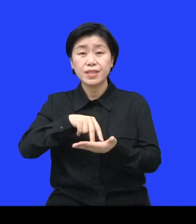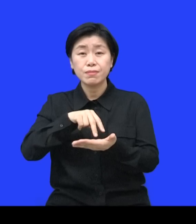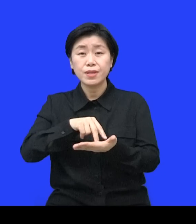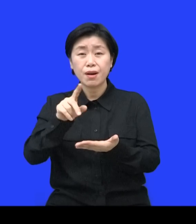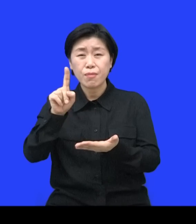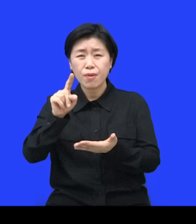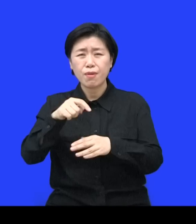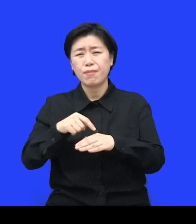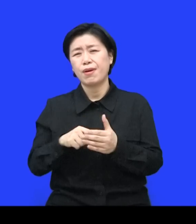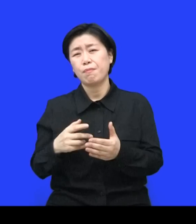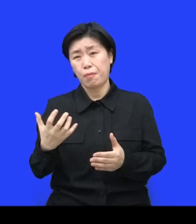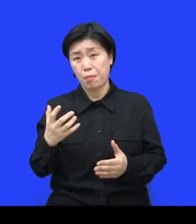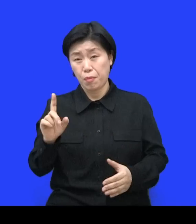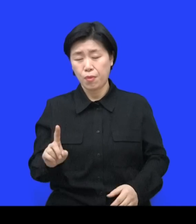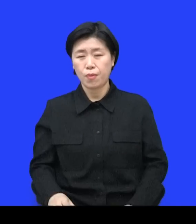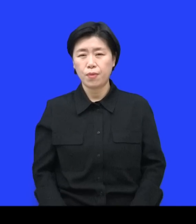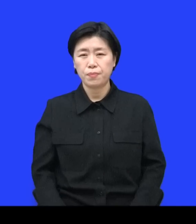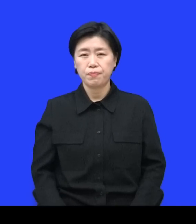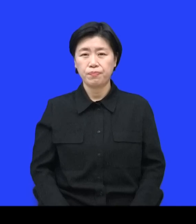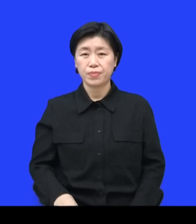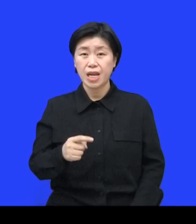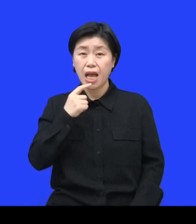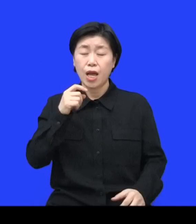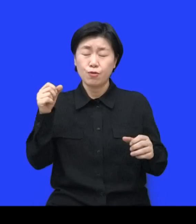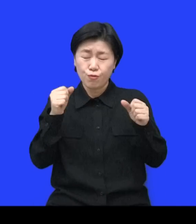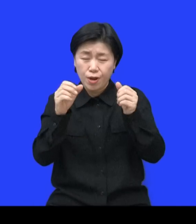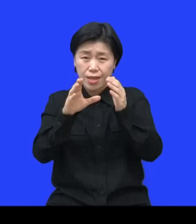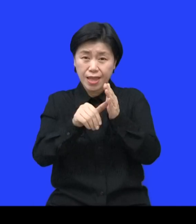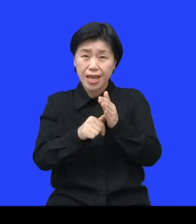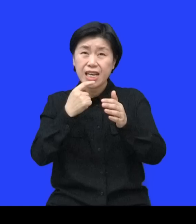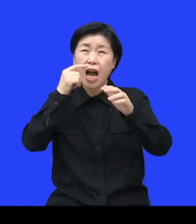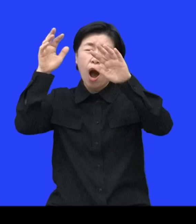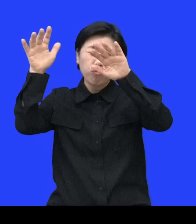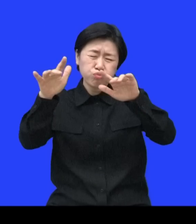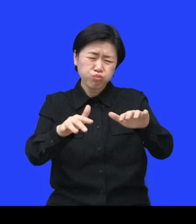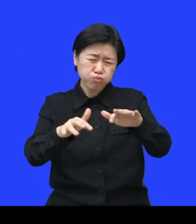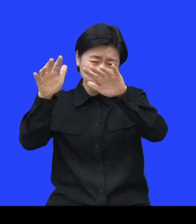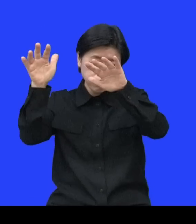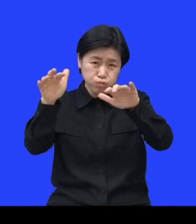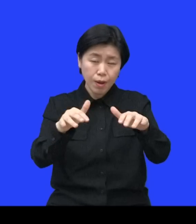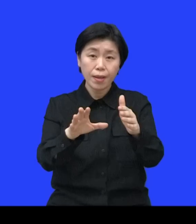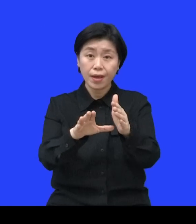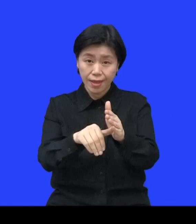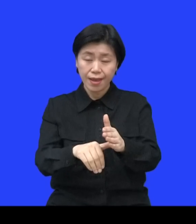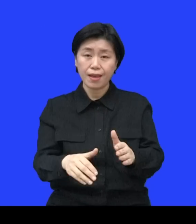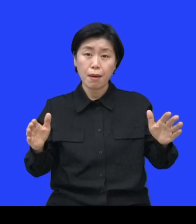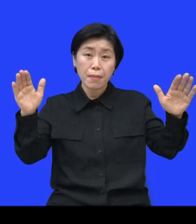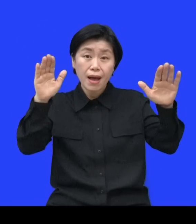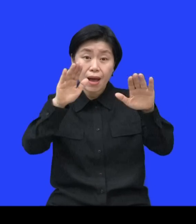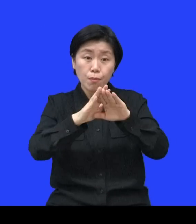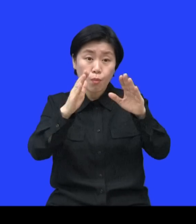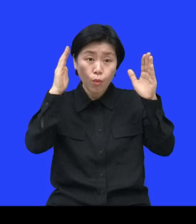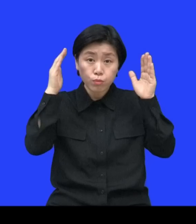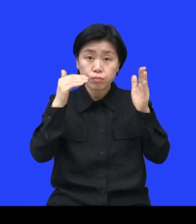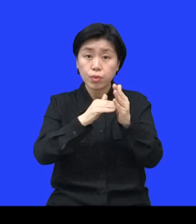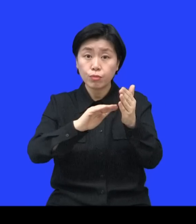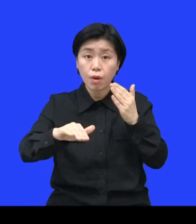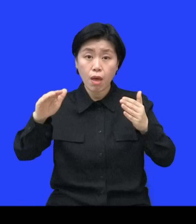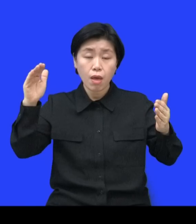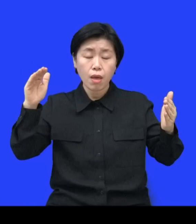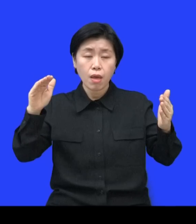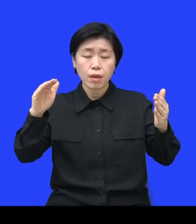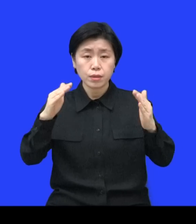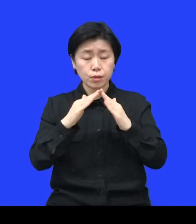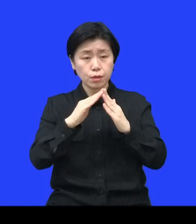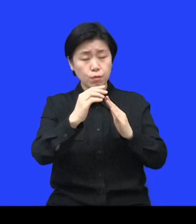있어요. 쫙 그 흰 눈이 폭설이 내린 어느 날 제가 야자를 끝나고 안 오는 거야. 집으로 안